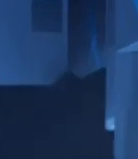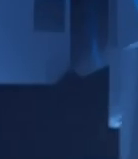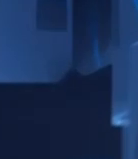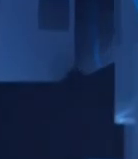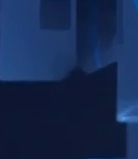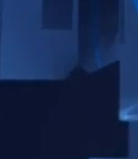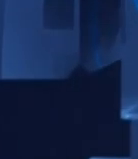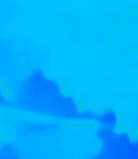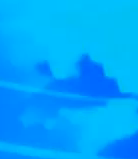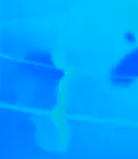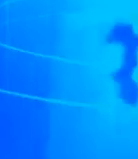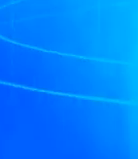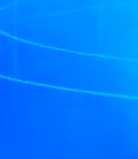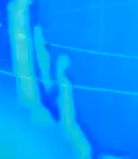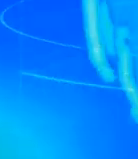телеарнасы.